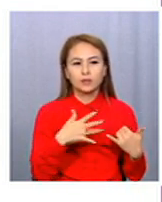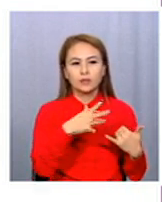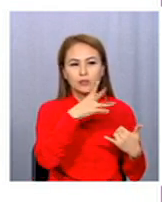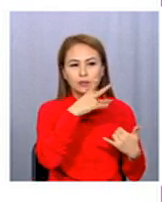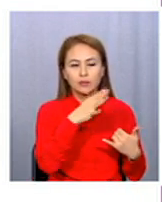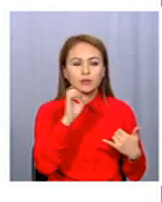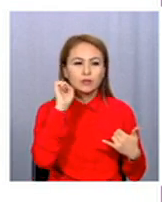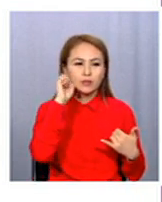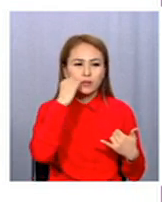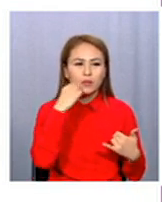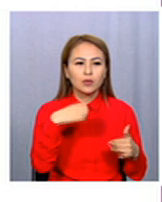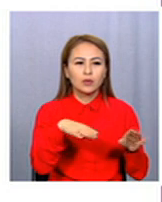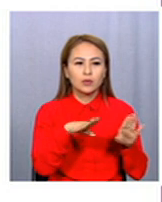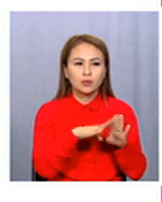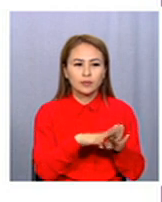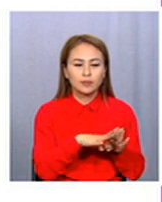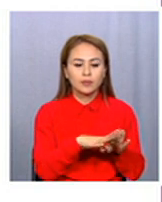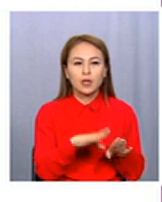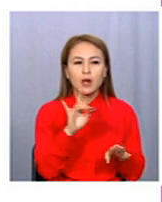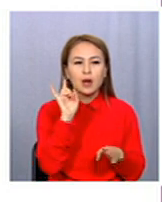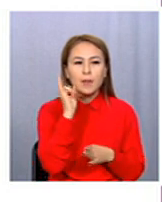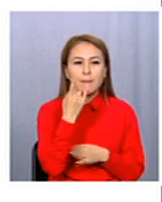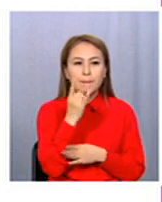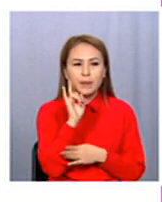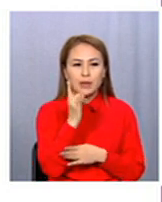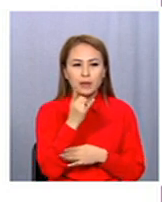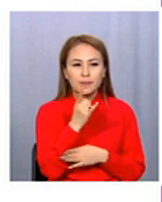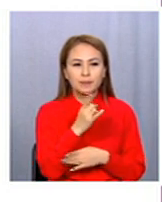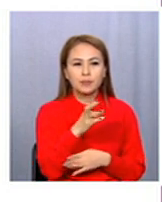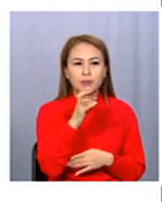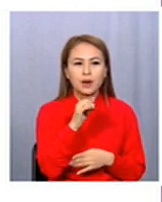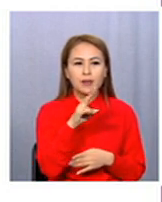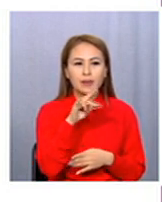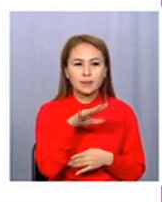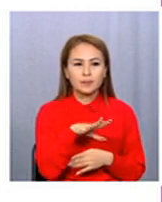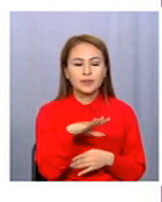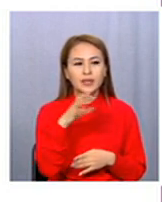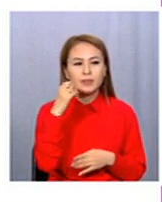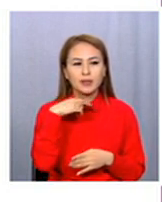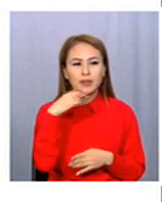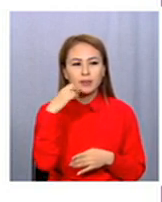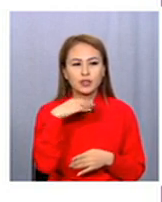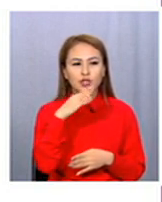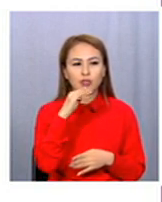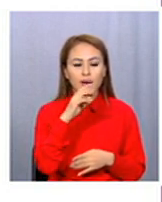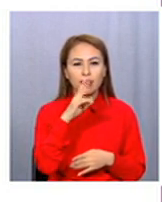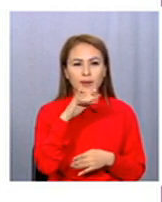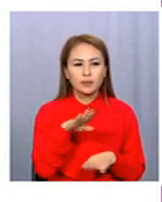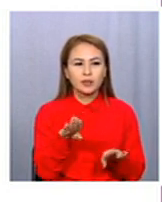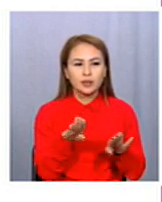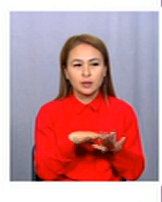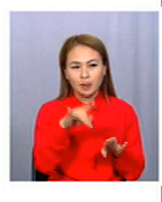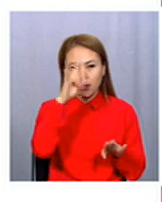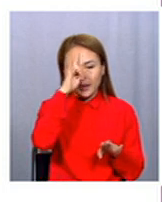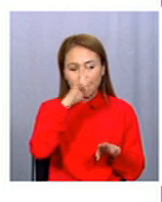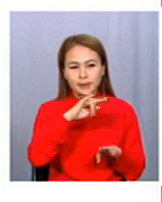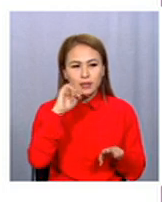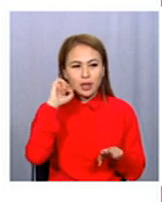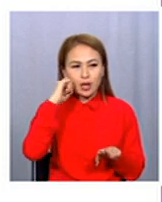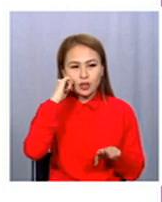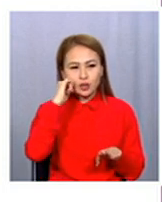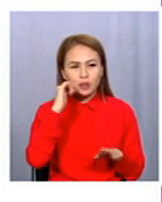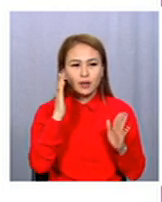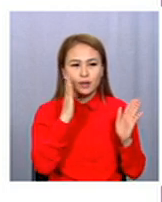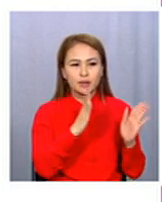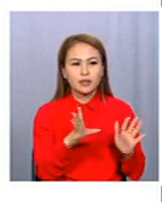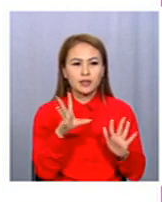кездегі әжелерге ой тастайды. Балам, балым, немерем, жаным дейтін қазақ әжелерінің